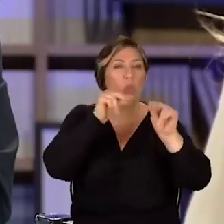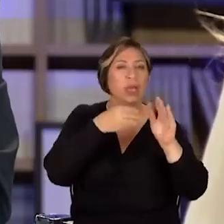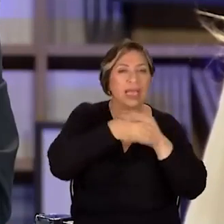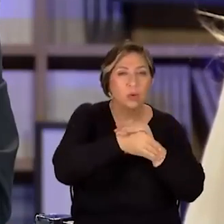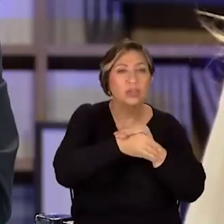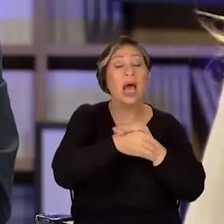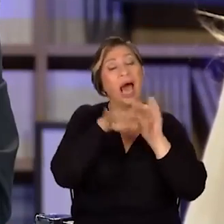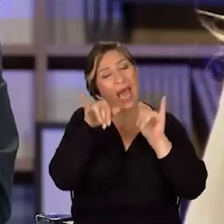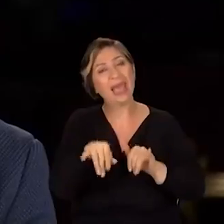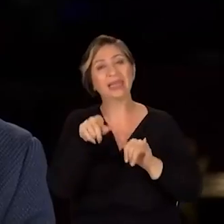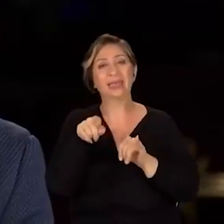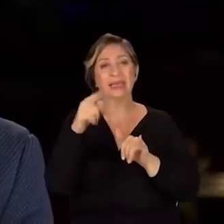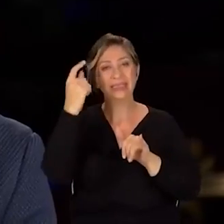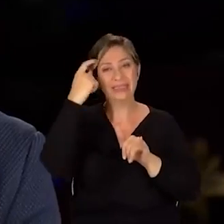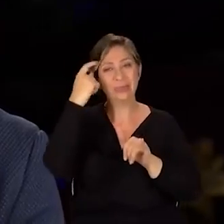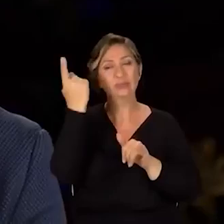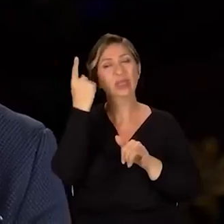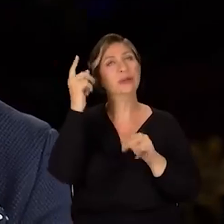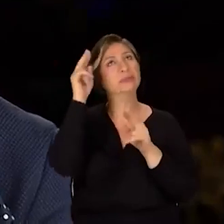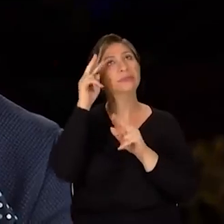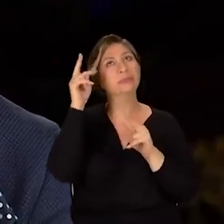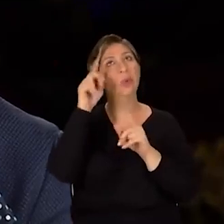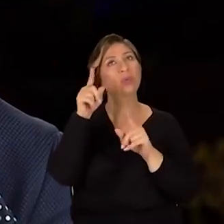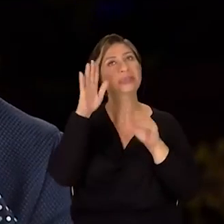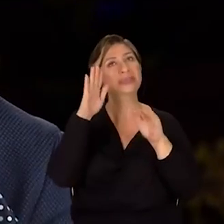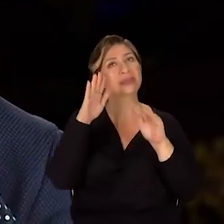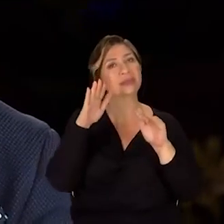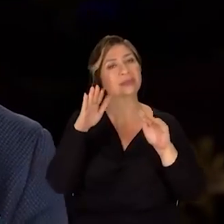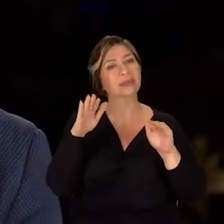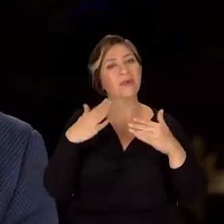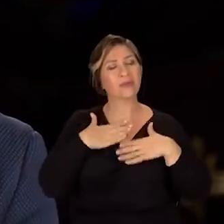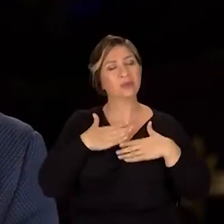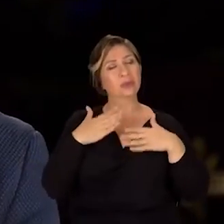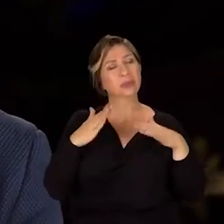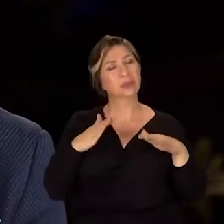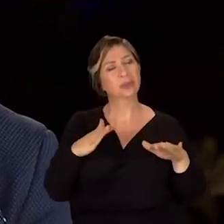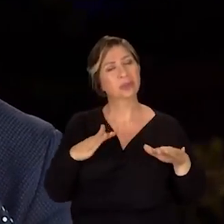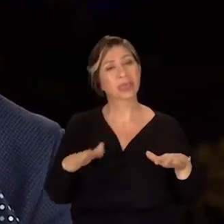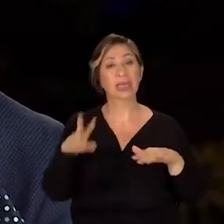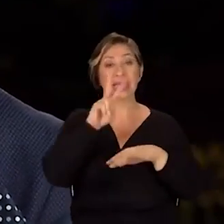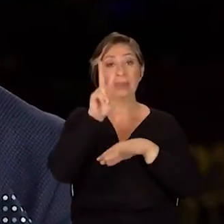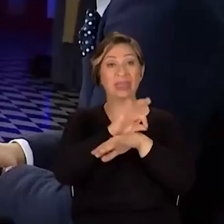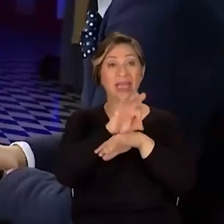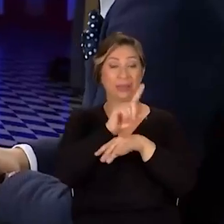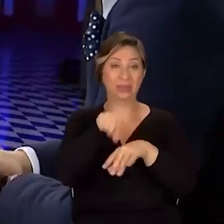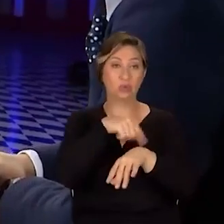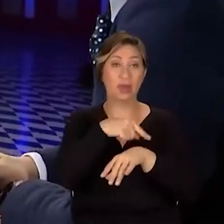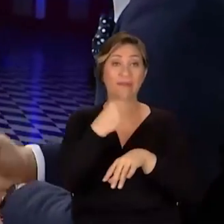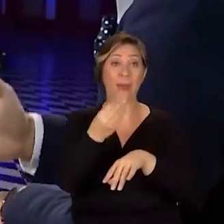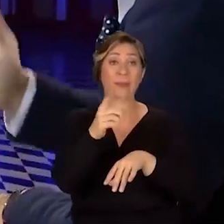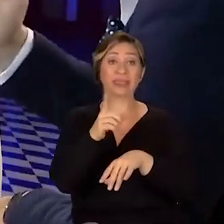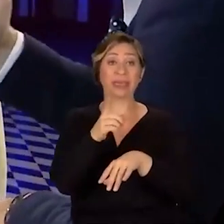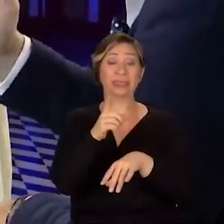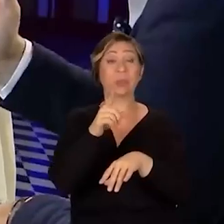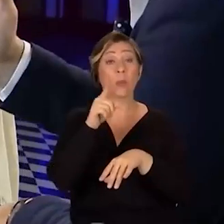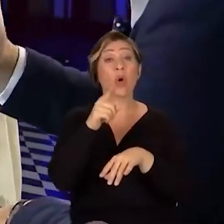günlük aktiviteler dediniz ya, zihninizden bir şeyler geçiriyorsunuz. Evet. Onun sakinleşmesi, bedeninizin sakinleşmesi. 20 dakika bir süre tanımlayabiliriz onu.